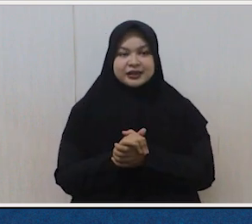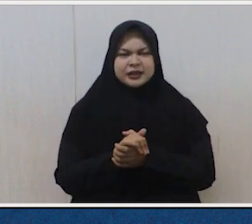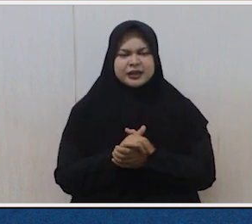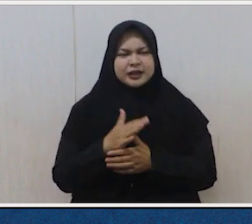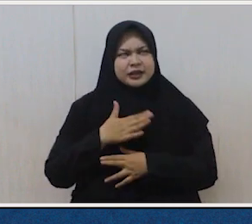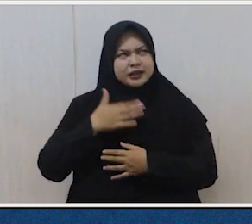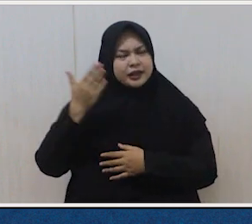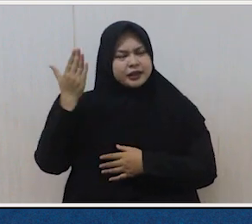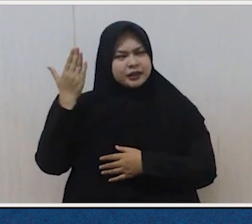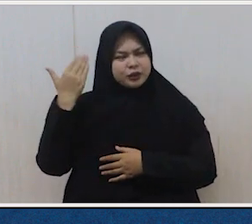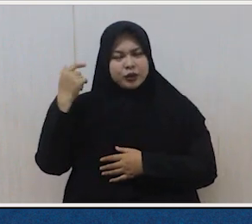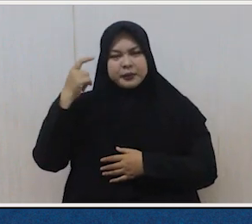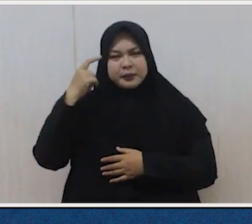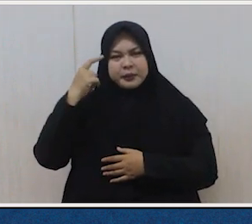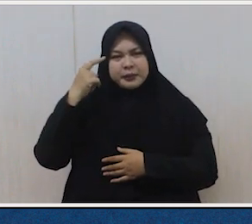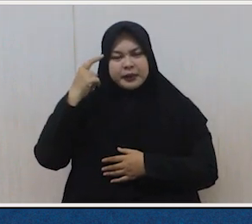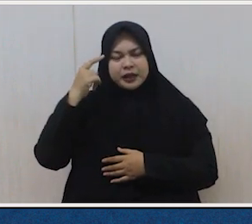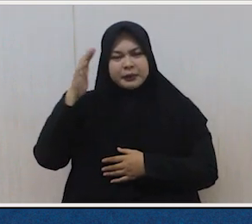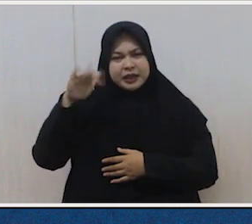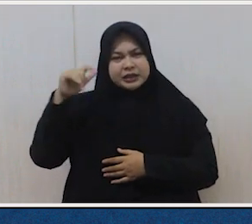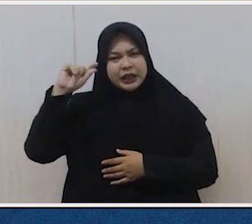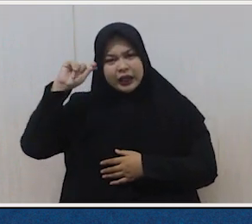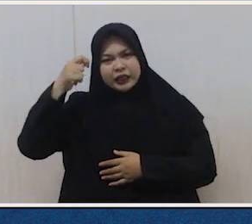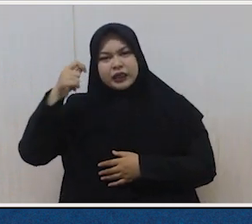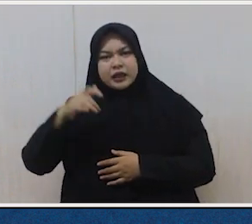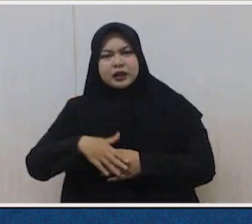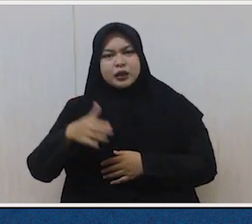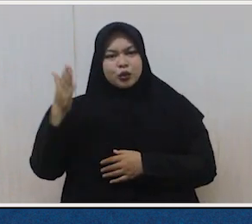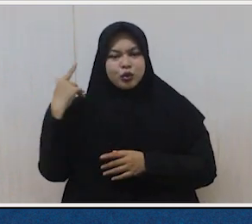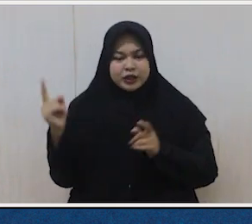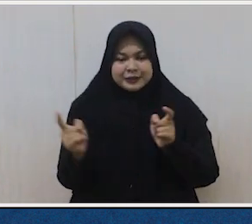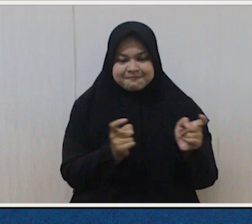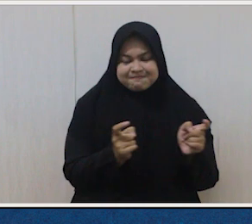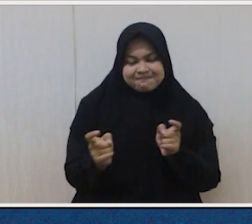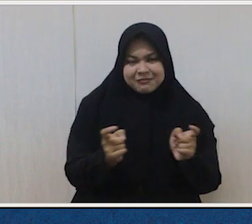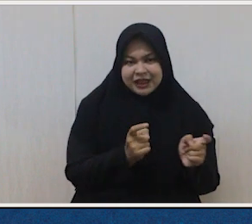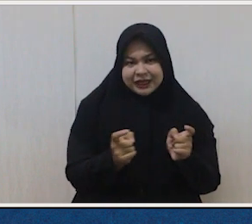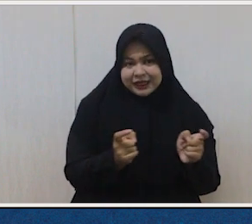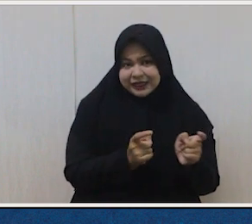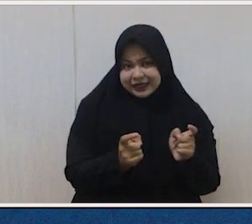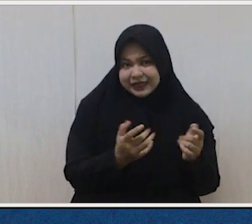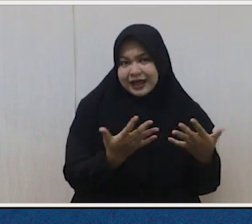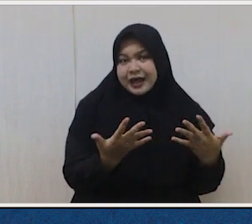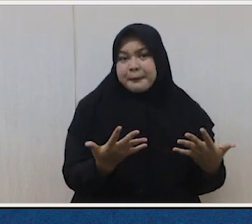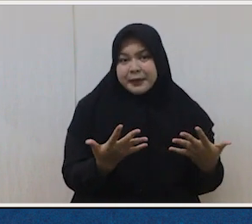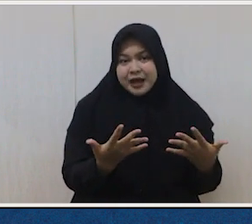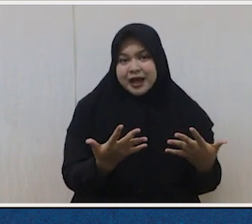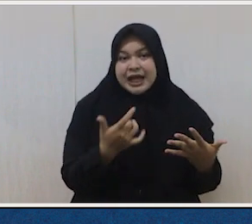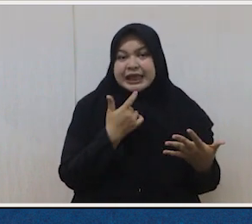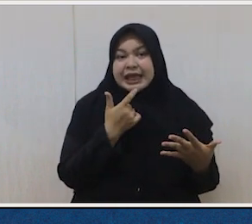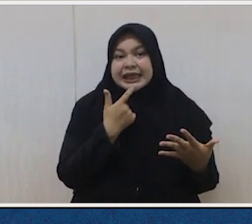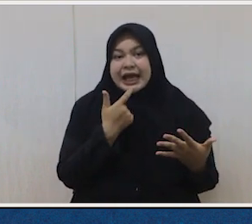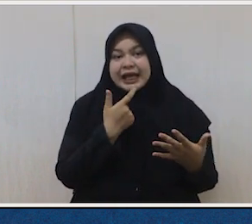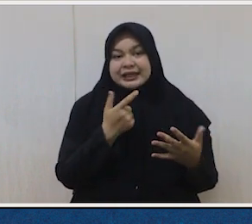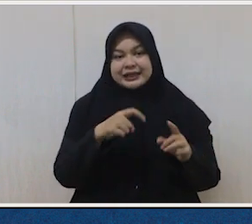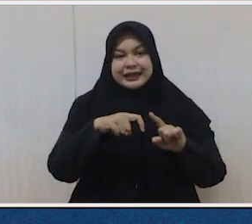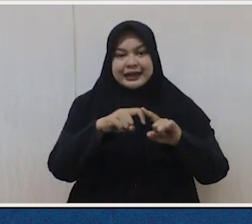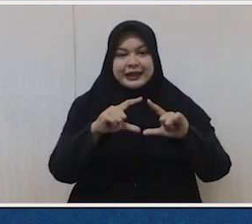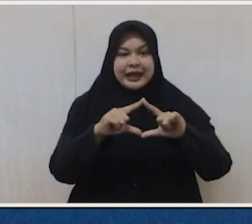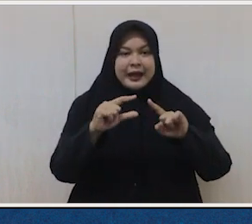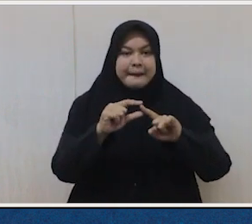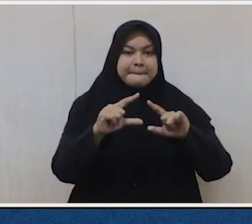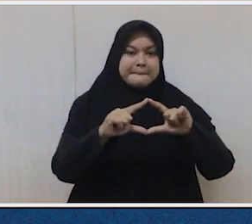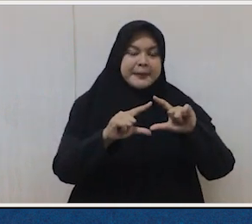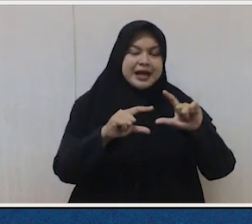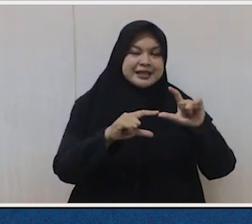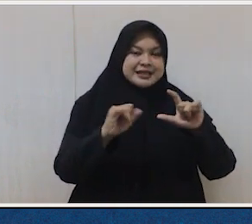memang pada waktu itu saya masih ingat salah satu debat yang dulu dihindari apa salah satu debatnya itu kan Soal kapasitas hukum itu kan